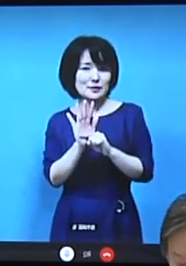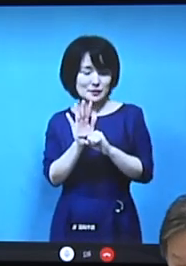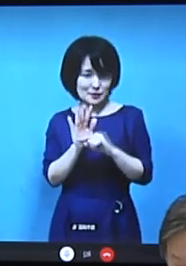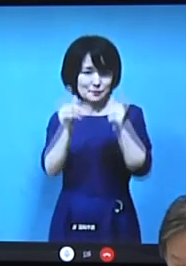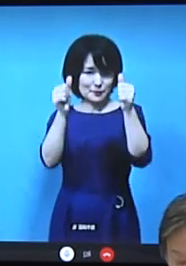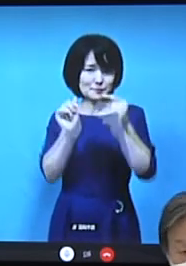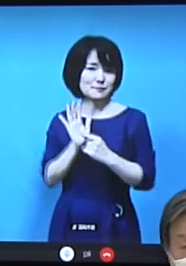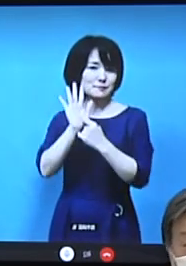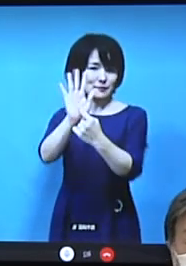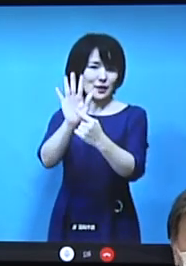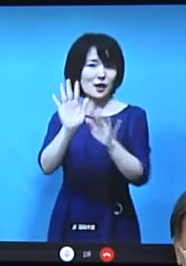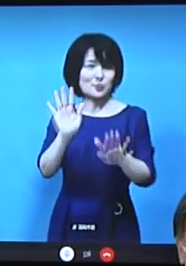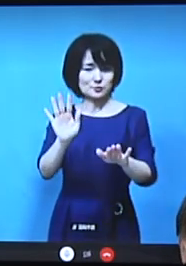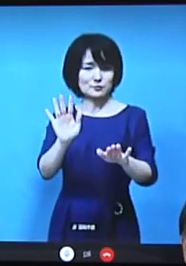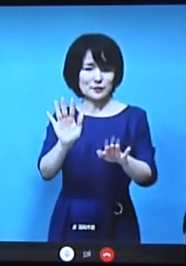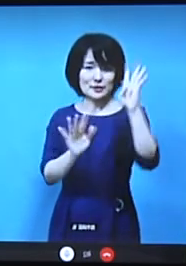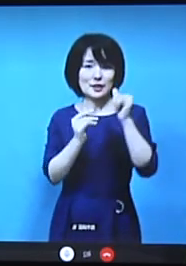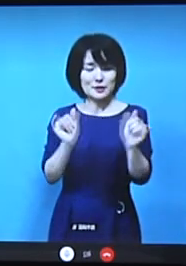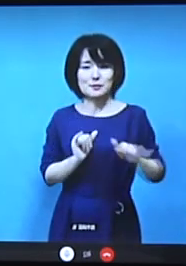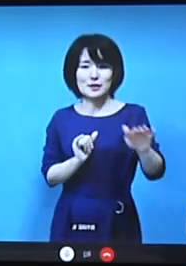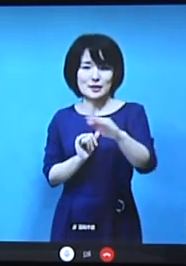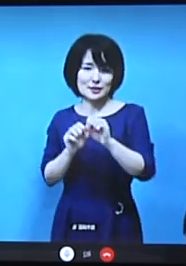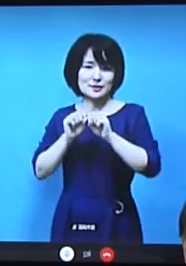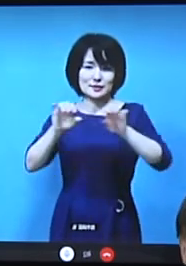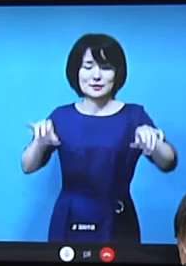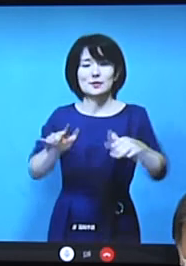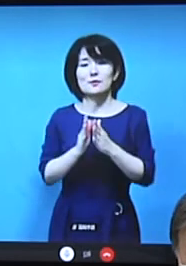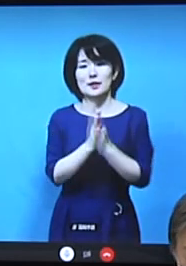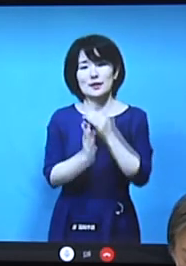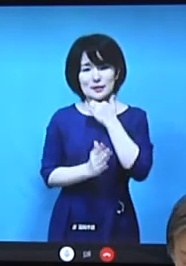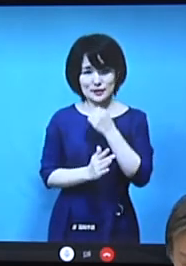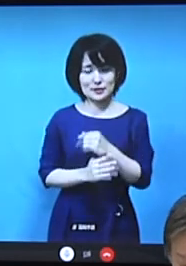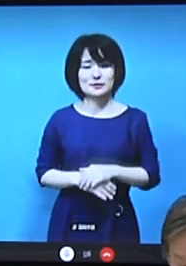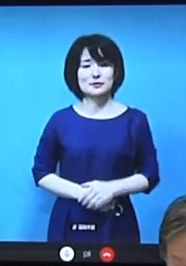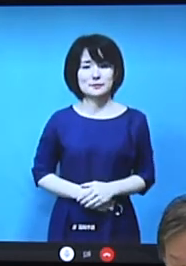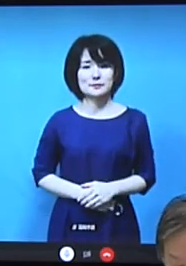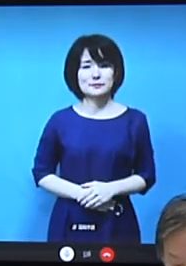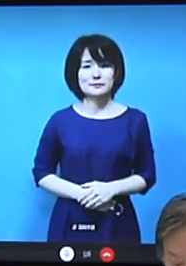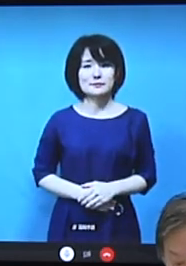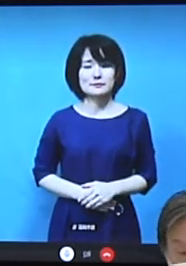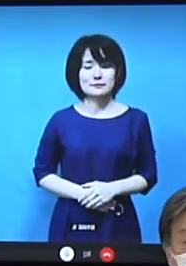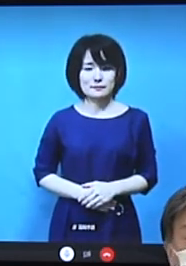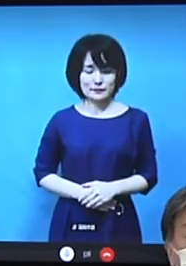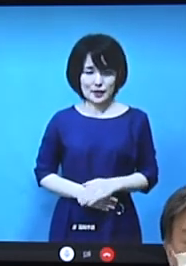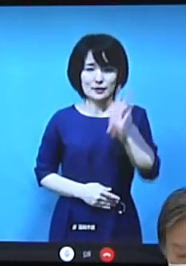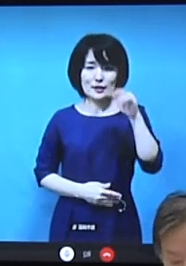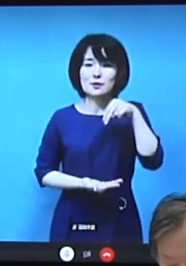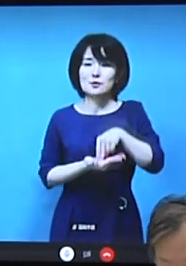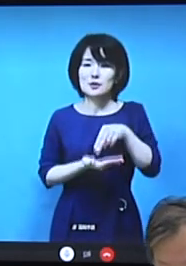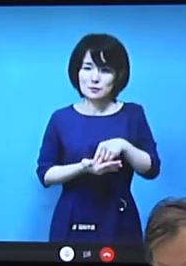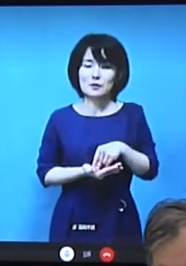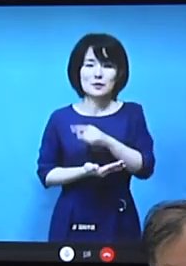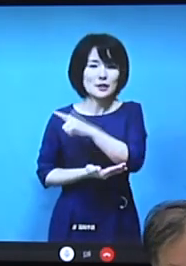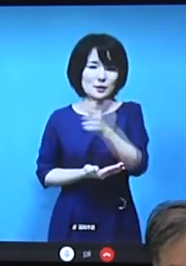もお知らせをしていただければと思いますし、私どもの方でもですね、いろいろお願いをしていきたいと、そんなふうに思っています。